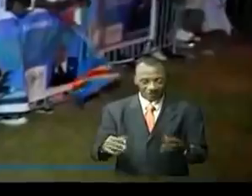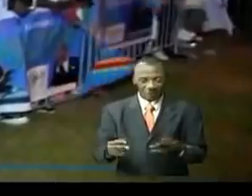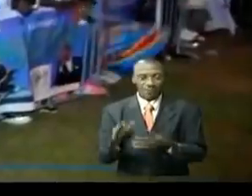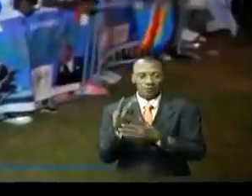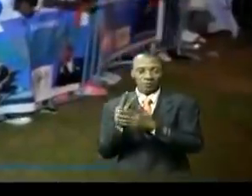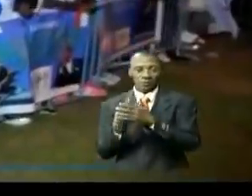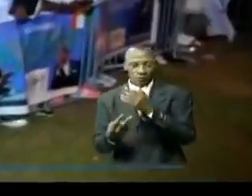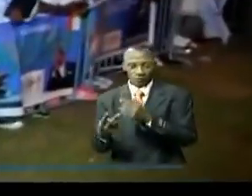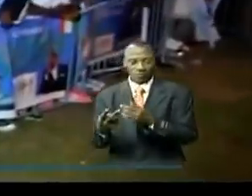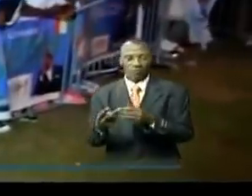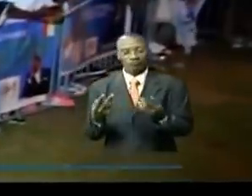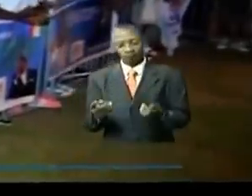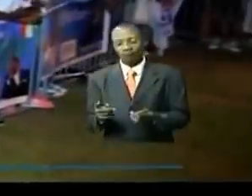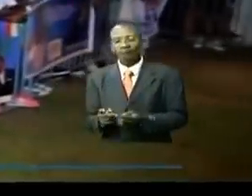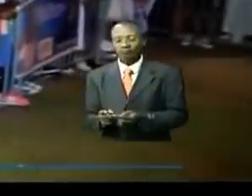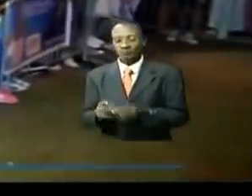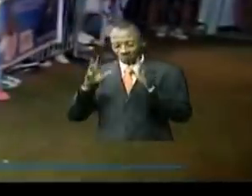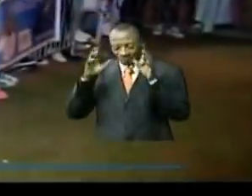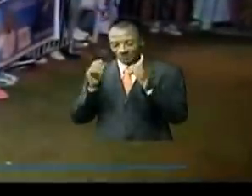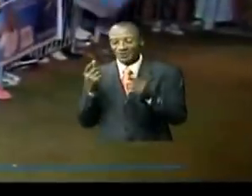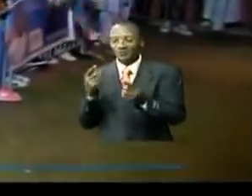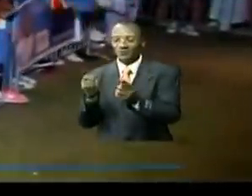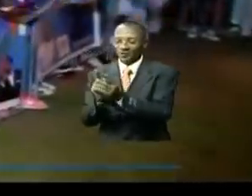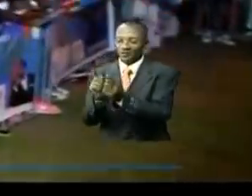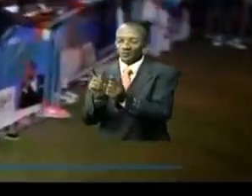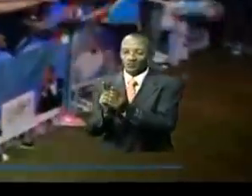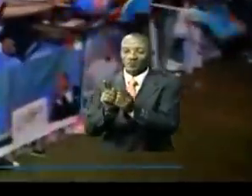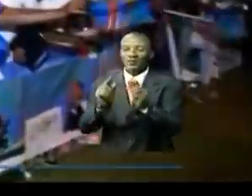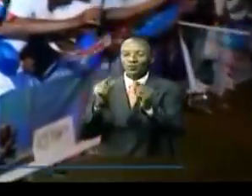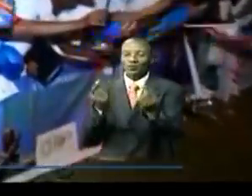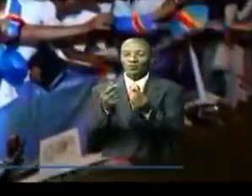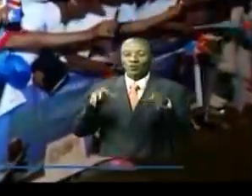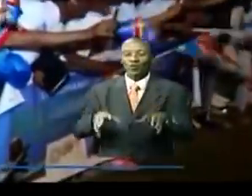la communauté congolaise vivant en Côte d'Ivoire.